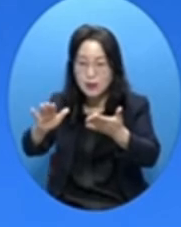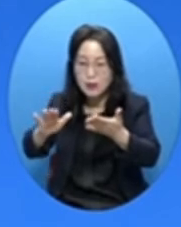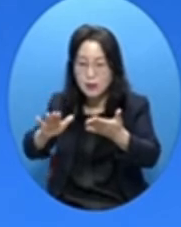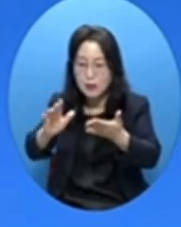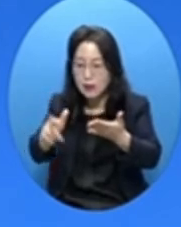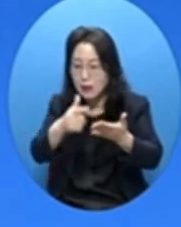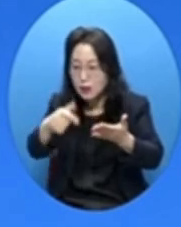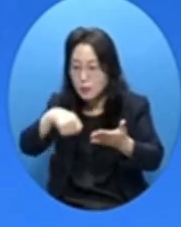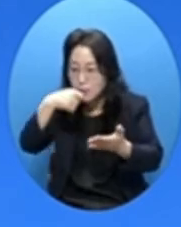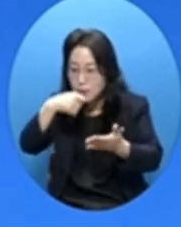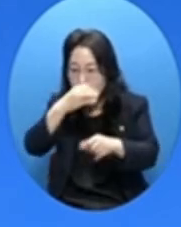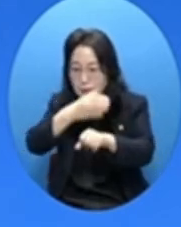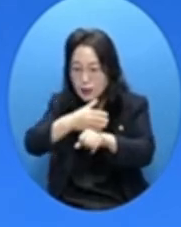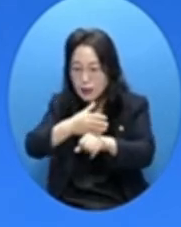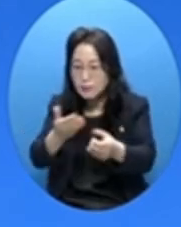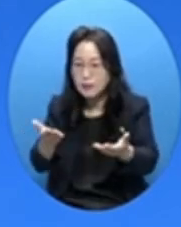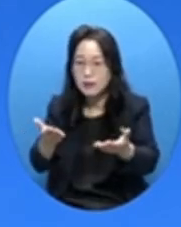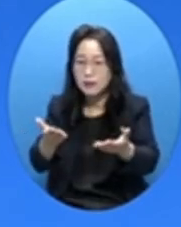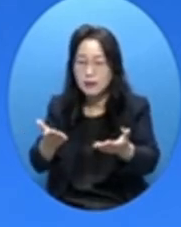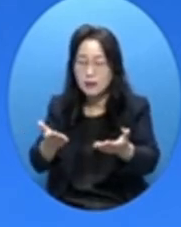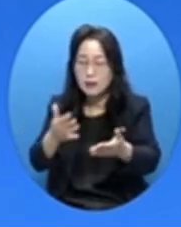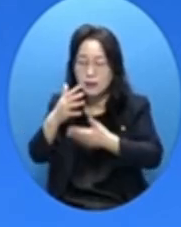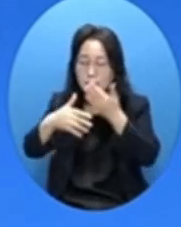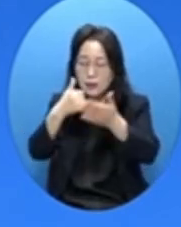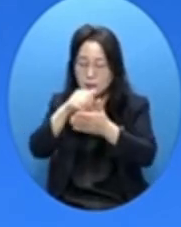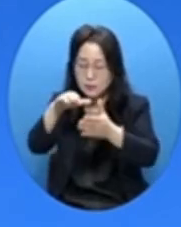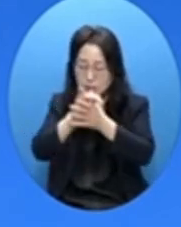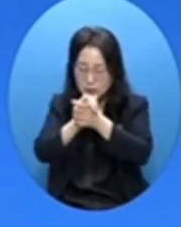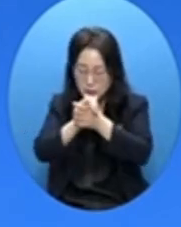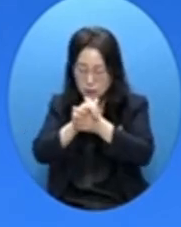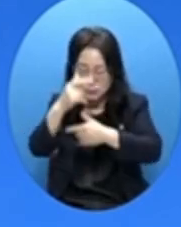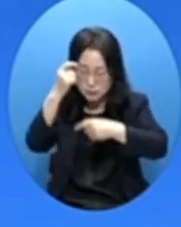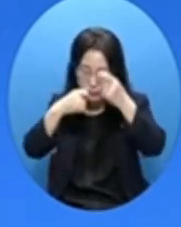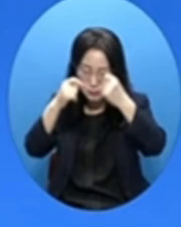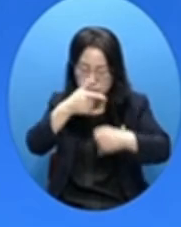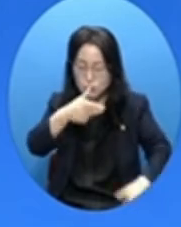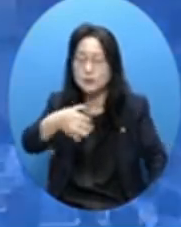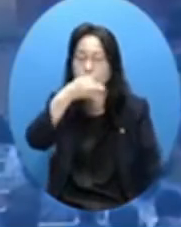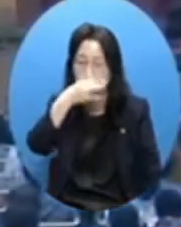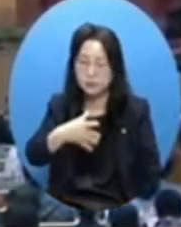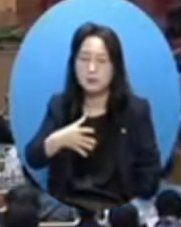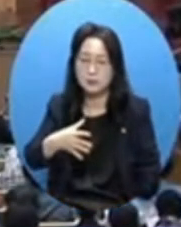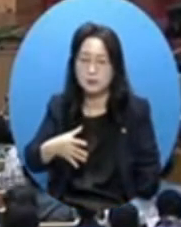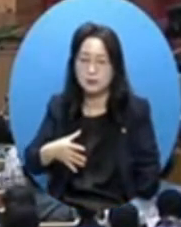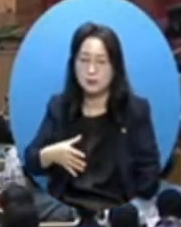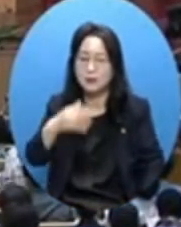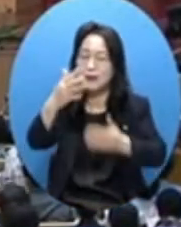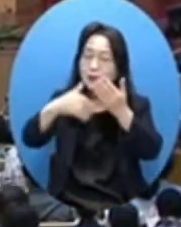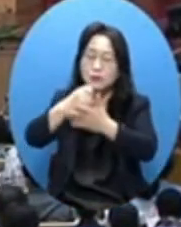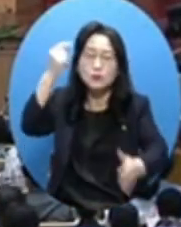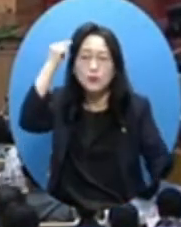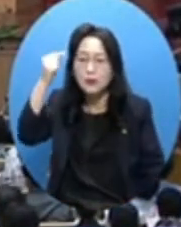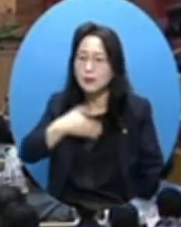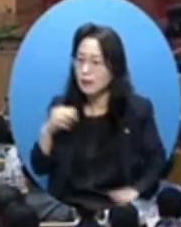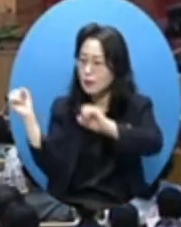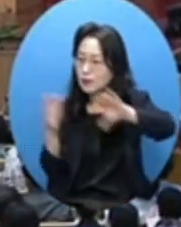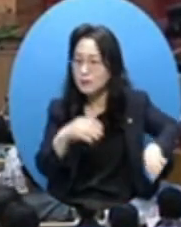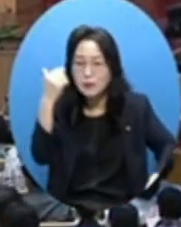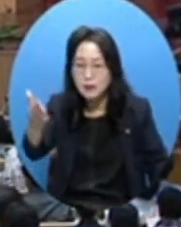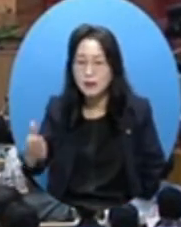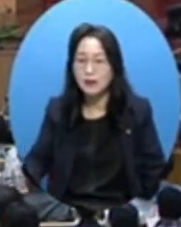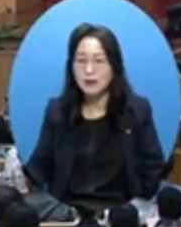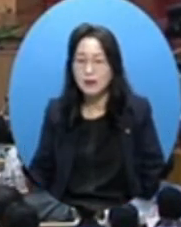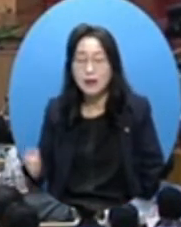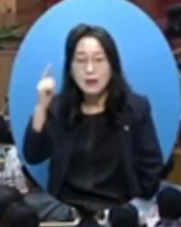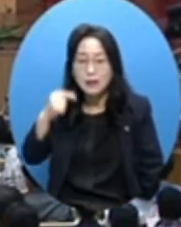식량도 없을 때 할부금 어지며 됐습니다 너무 힘들어서 하나님은 후에 나를 내버려 드시나요